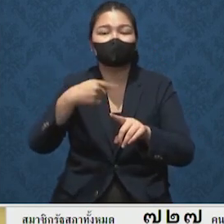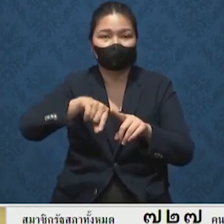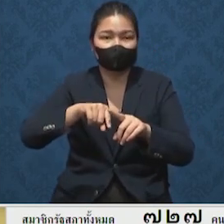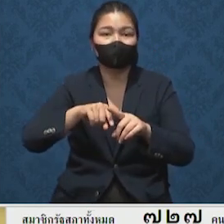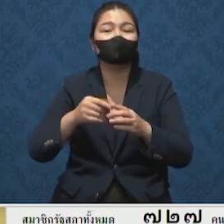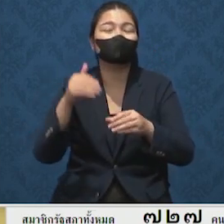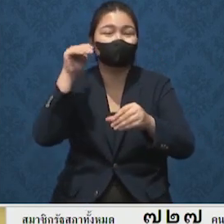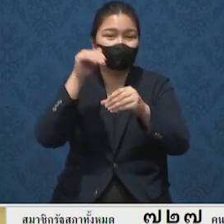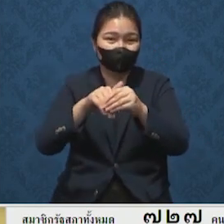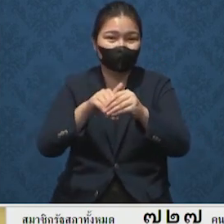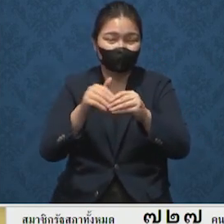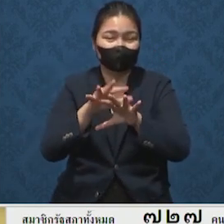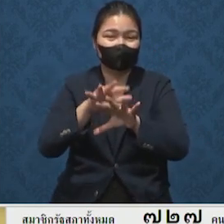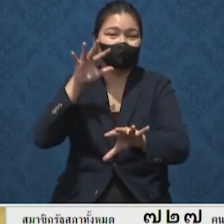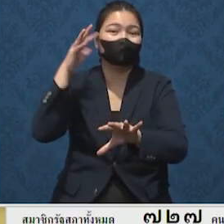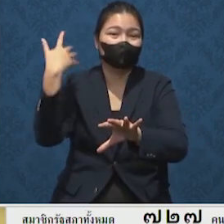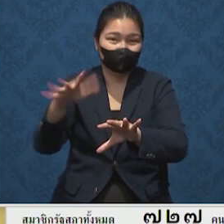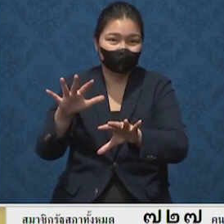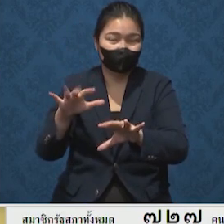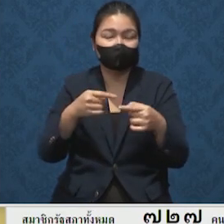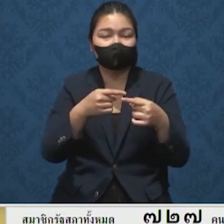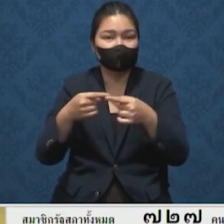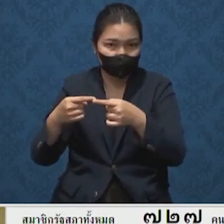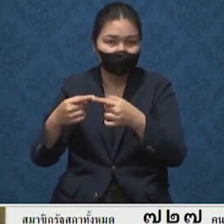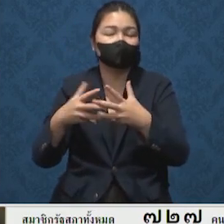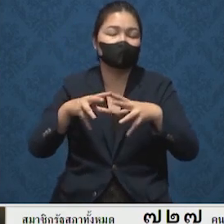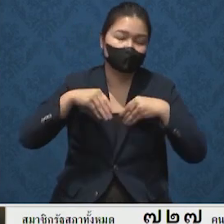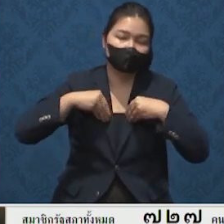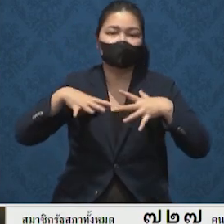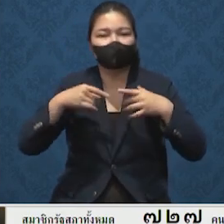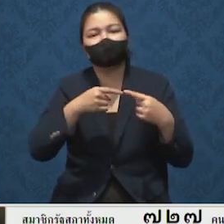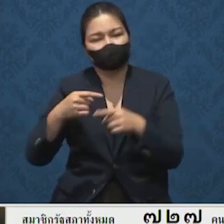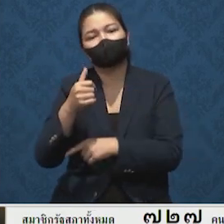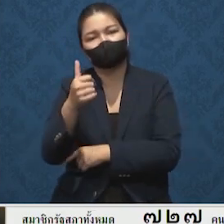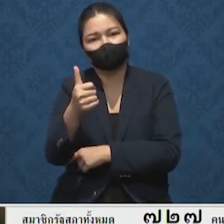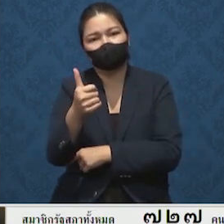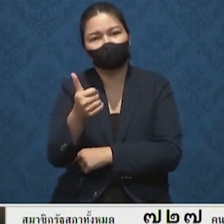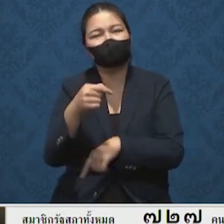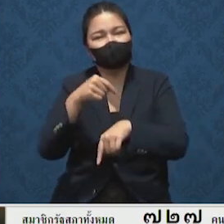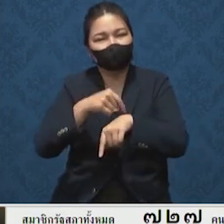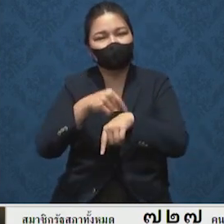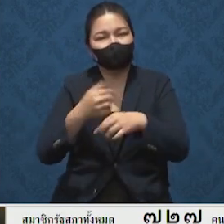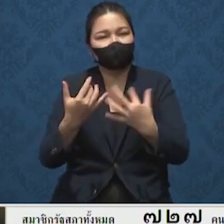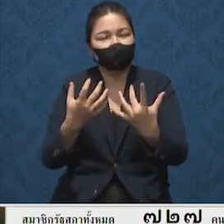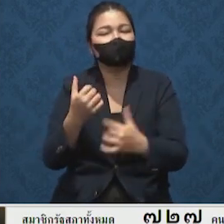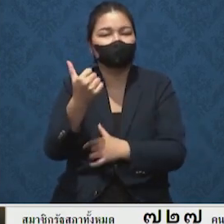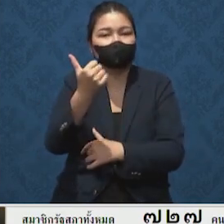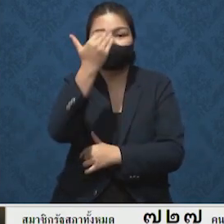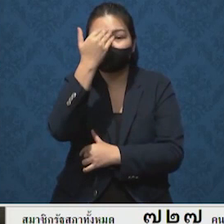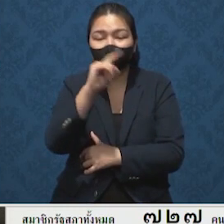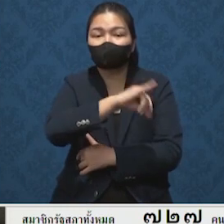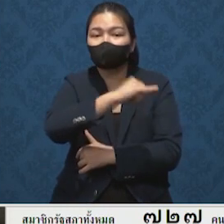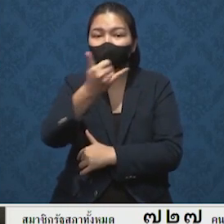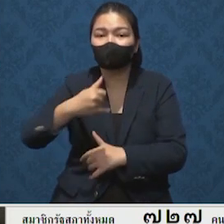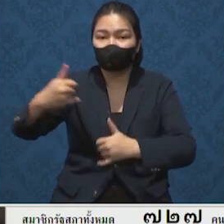แล้วก็ต้องแสดงตนในที่ประชุมสภาแห่งนี้นะครับผมอยากให้ท่านประธานสภาได้รอเวลาสักนิดนะครับผมคิดว่าเพื่อนหลายคนก็กำลังเดินทางม